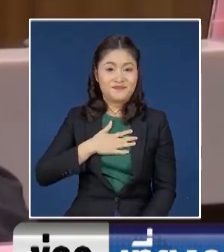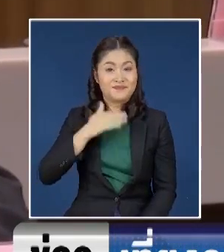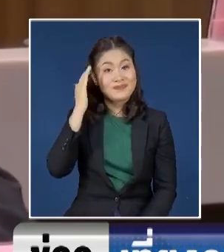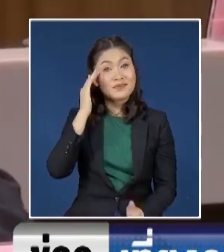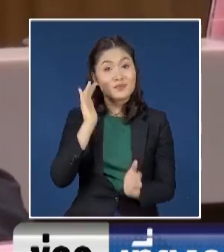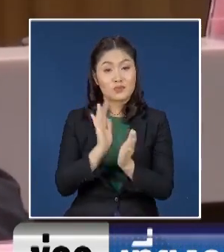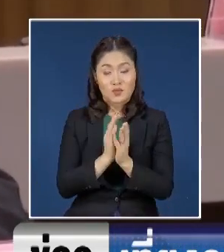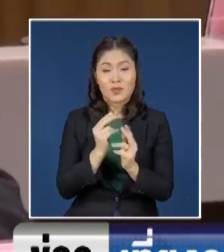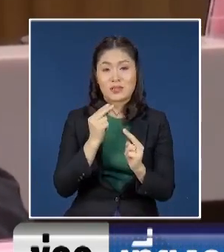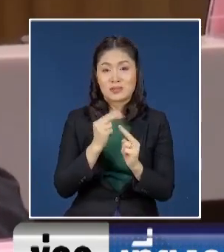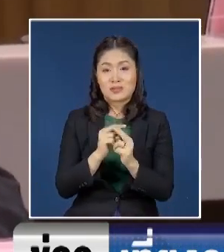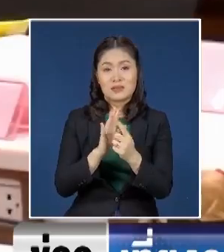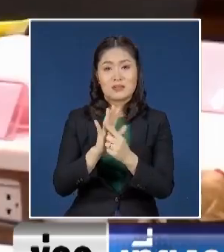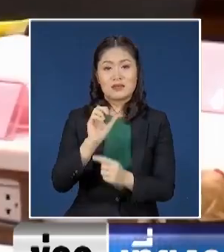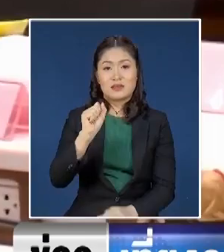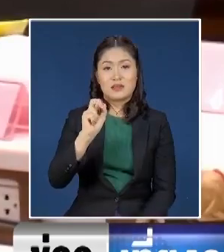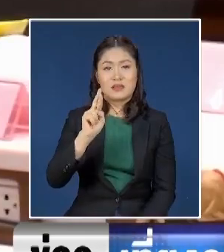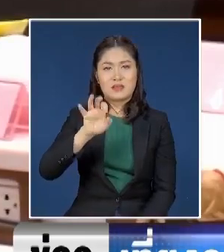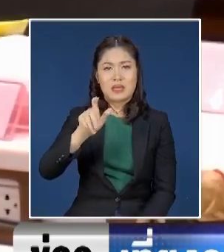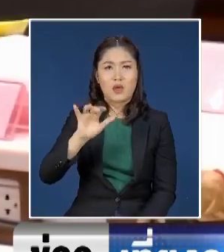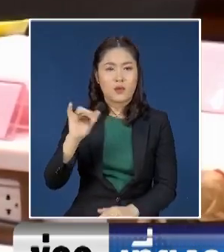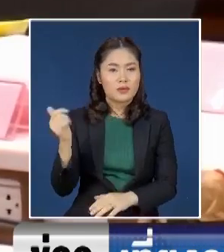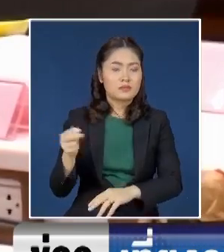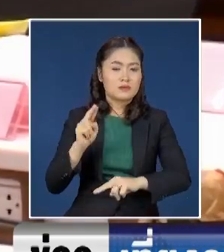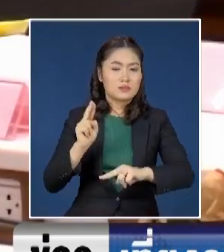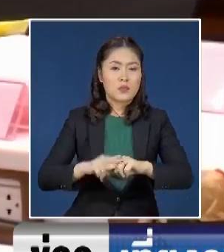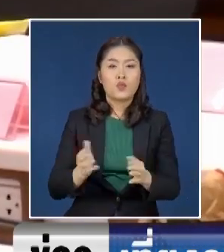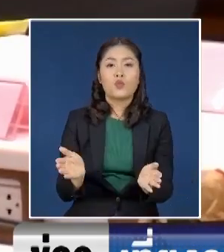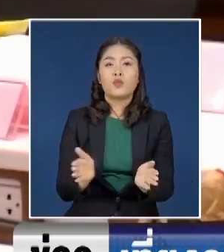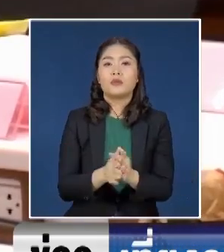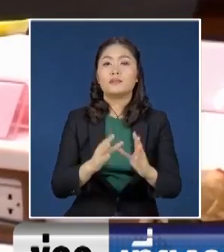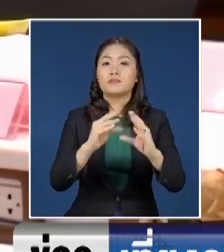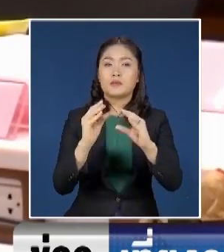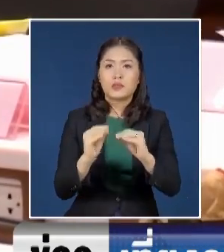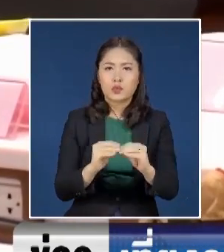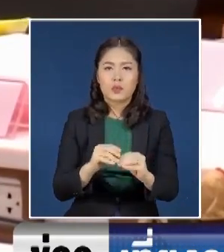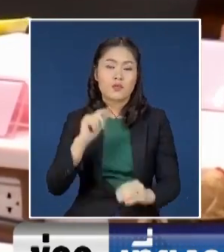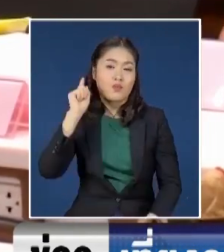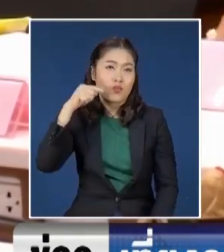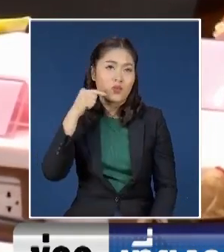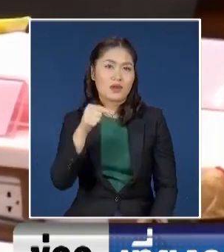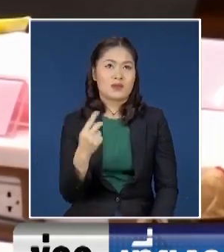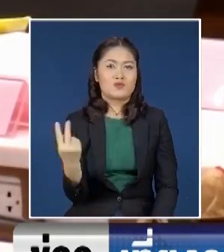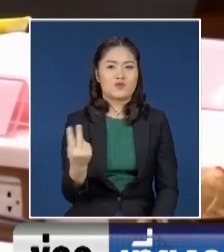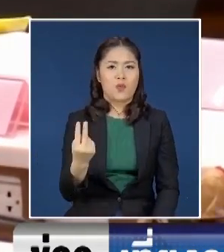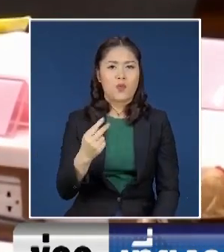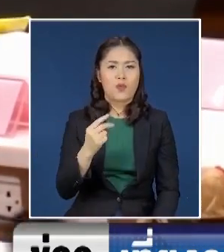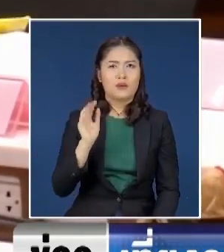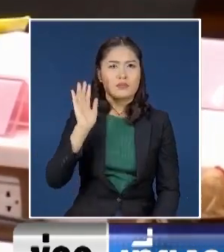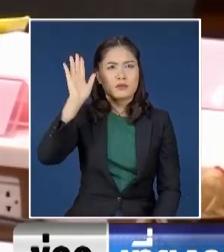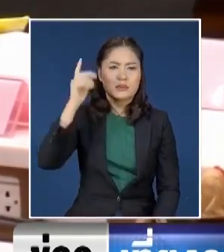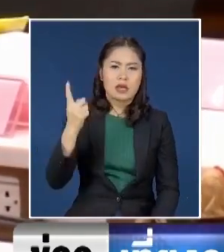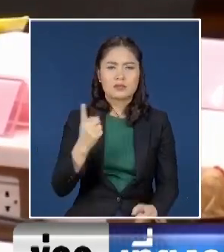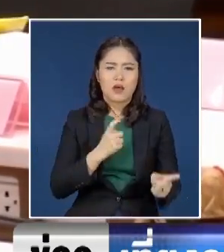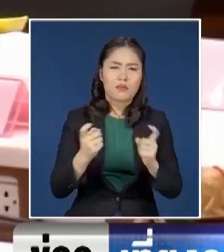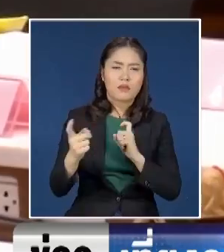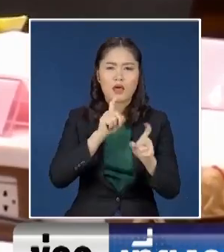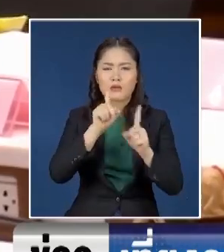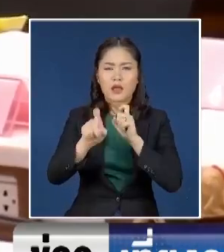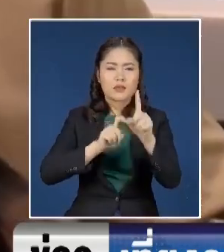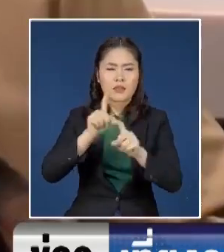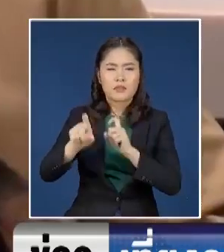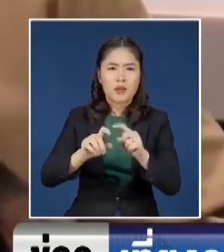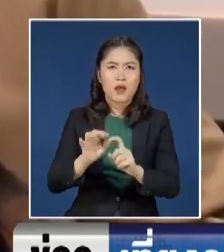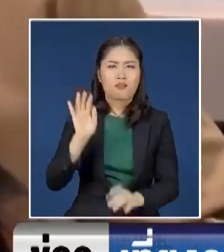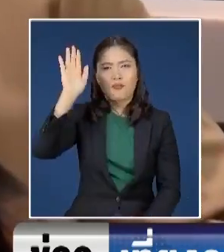วันนี้คุณวัฒนาเข้ามานั่งหน้าที่เป็นที่ปรึกษาเข้ามาร่วมประชุมด้วยปรินากับศิระนี่ยกมือสลับกันสนุกสนาน